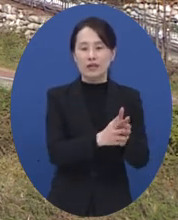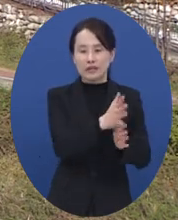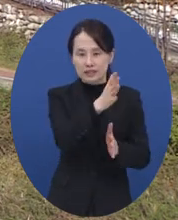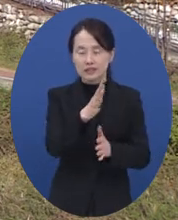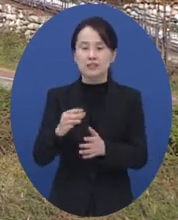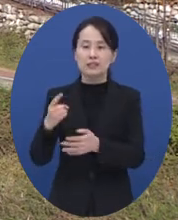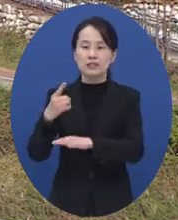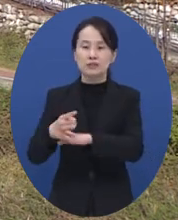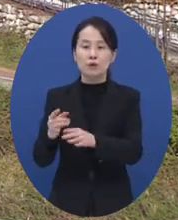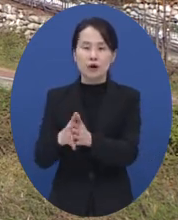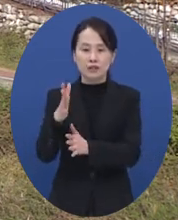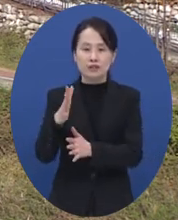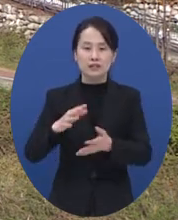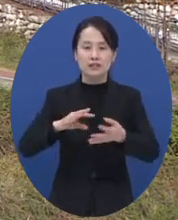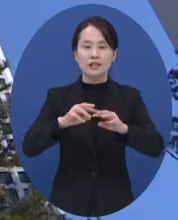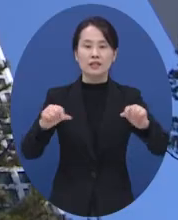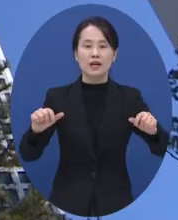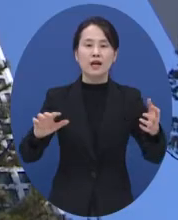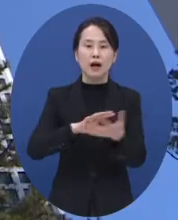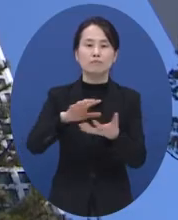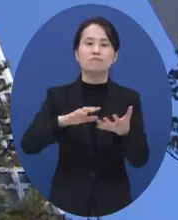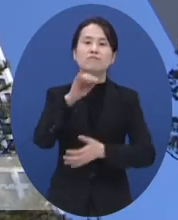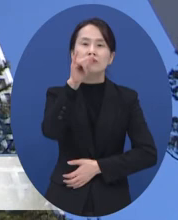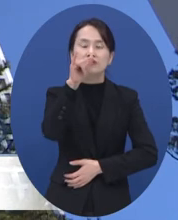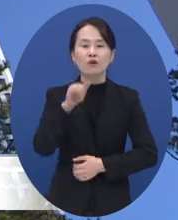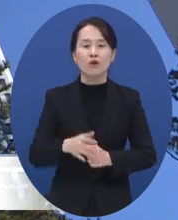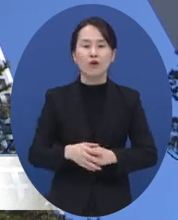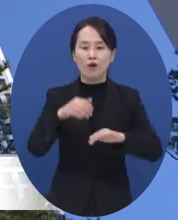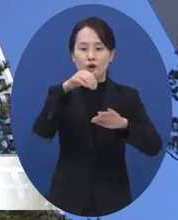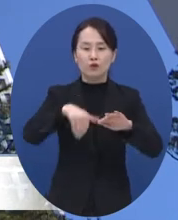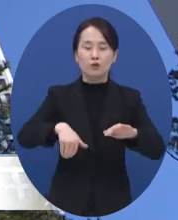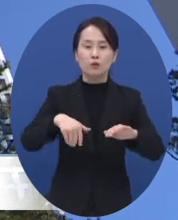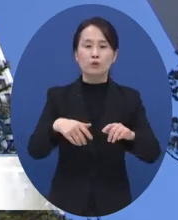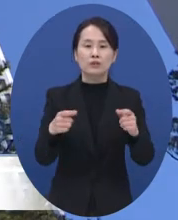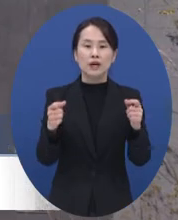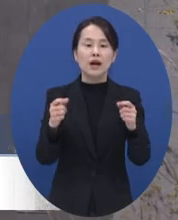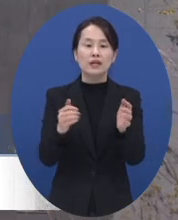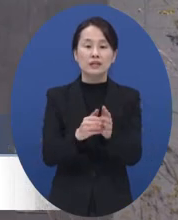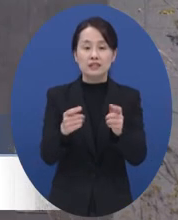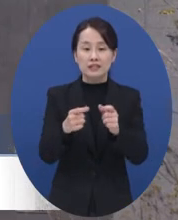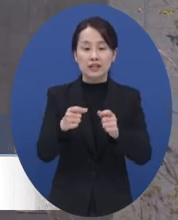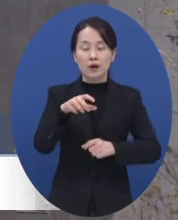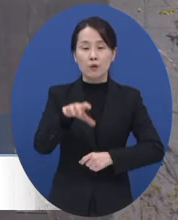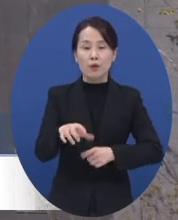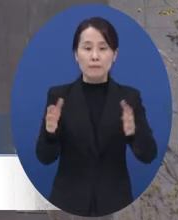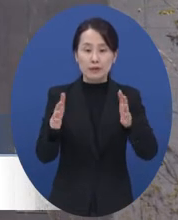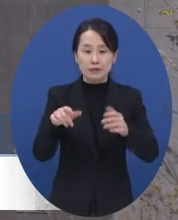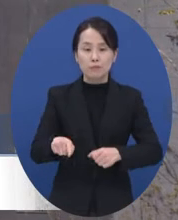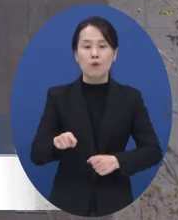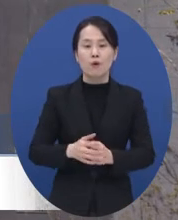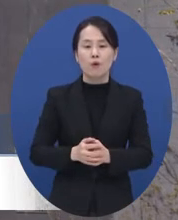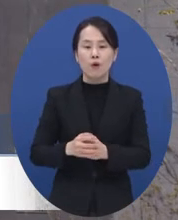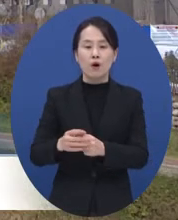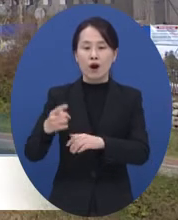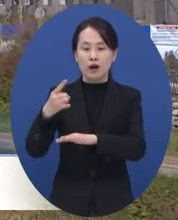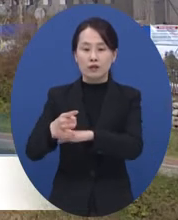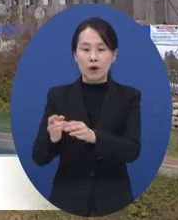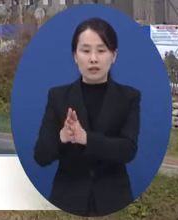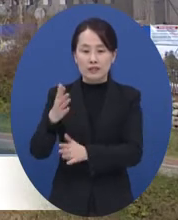토지가 섞여 있다는 겁니다. 이달 말 준공을 앞두고 있는 이 아파트 단지는 행정구역상 건축물